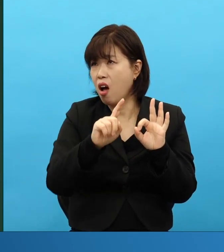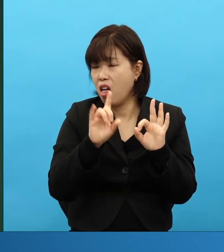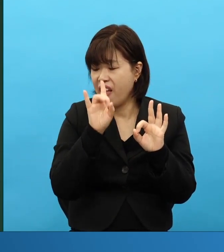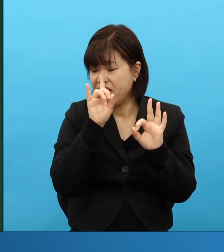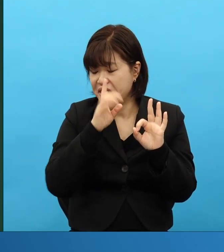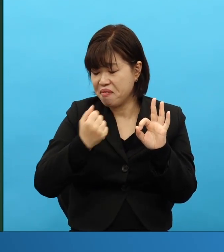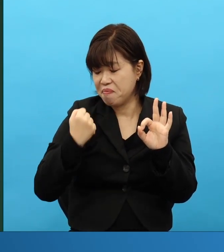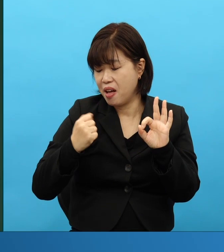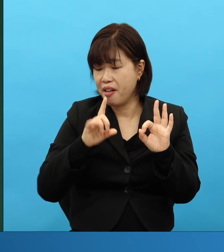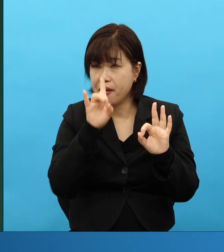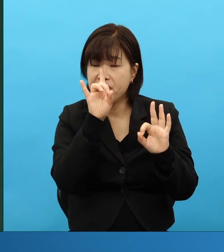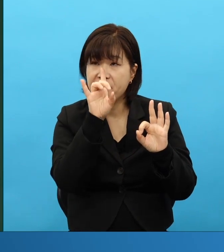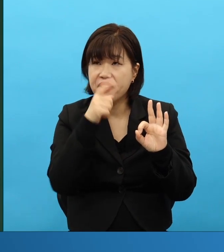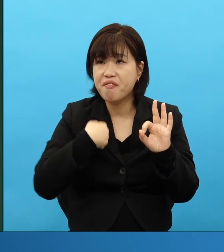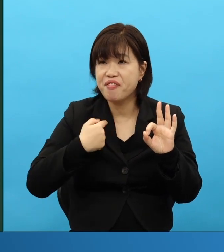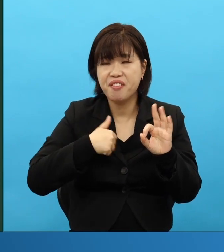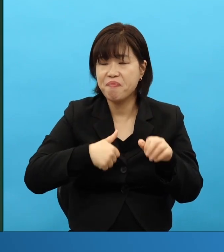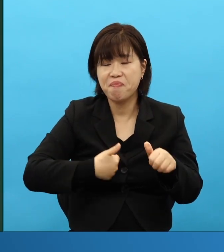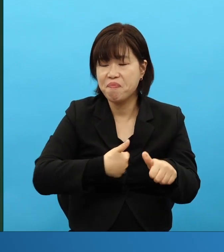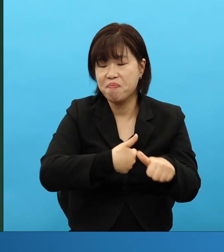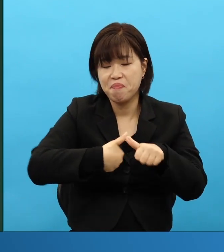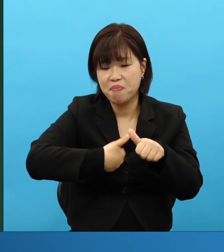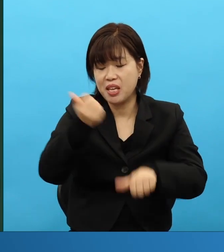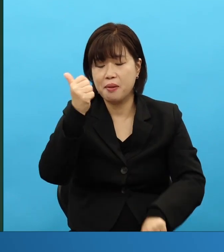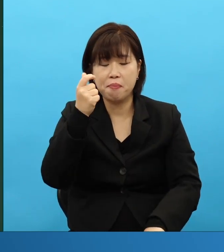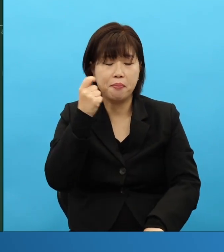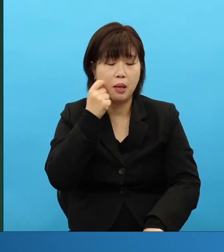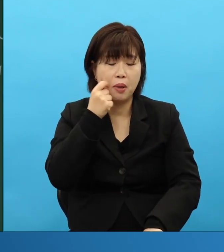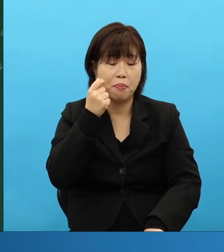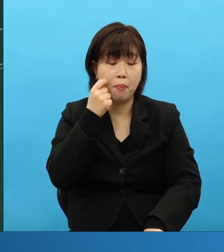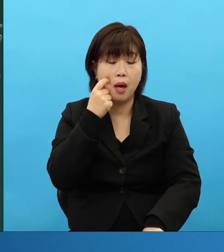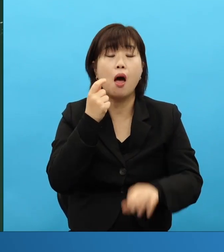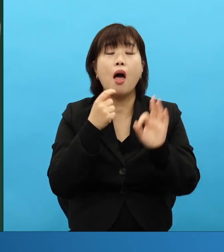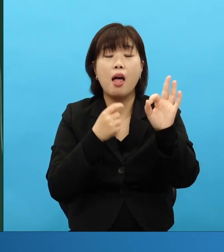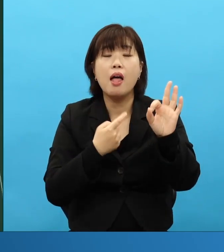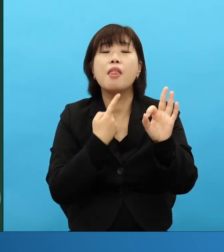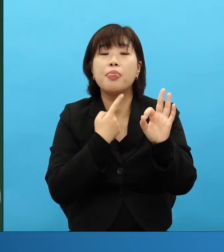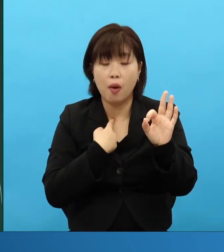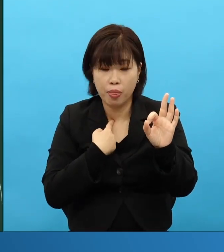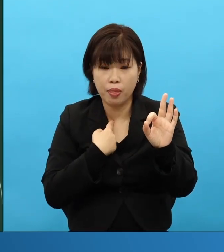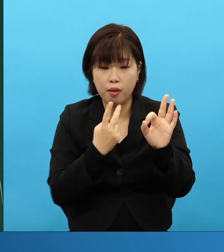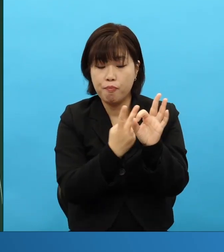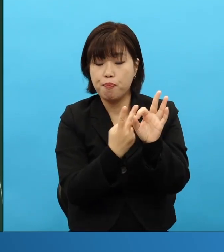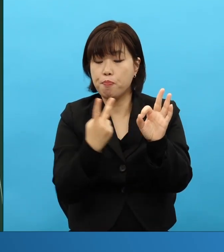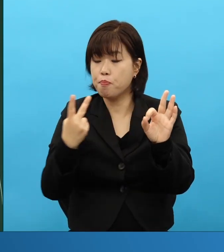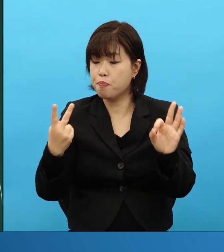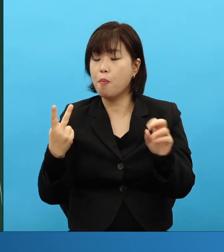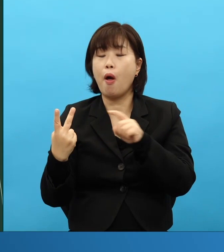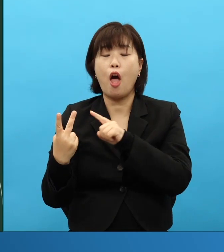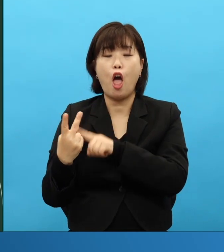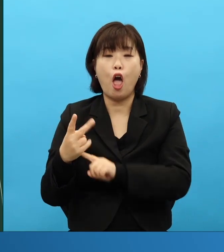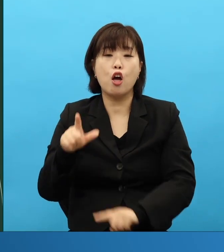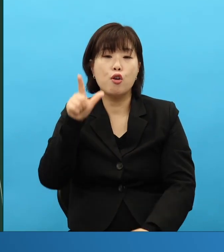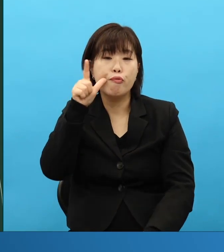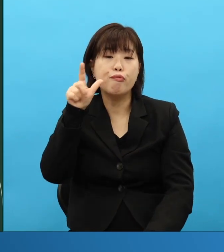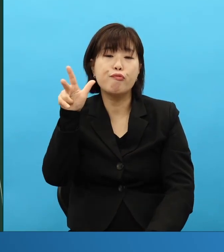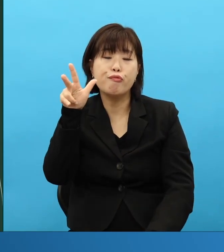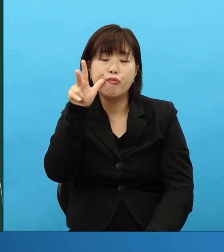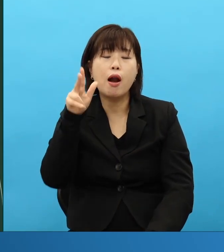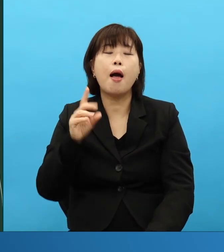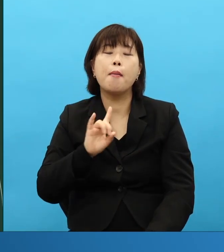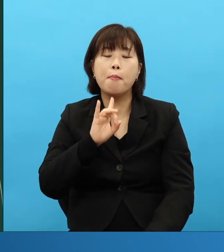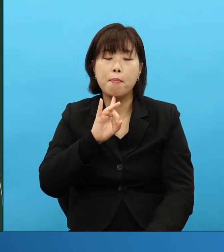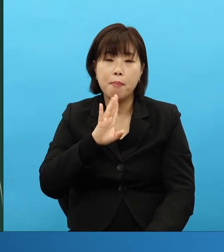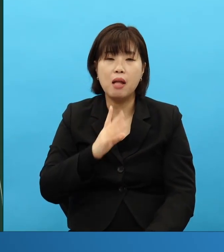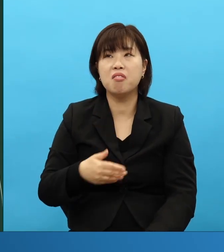not it. 하나님 말씀이면 됩니다. If it's God's word, that's all we need. 그때 그 배경이 이 산지를 보고 했는데 And the background of that time is